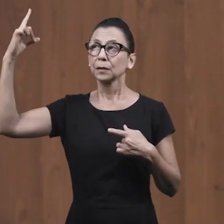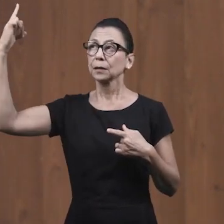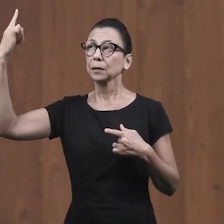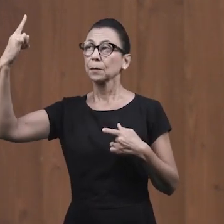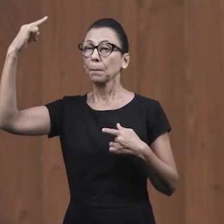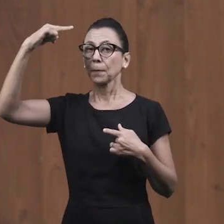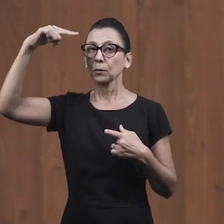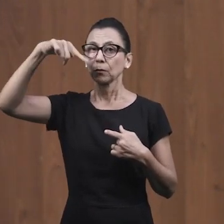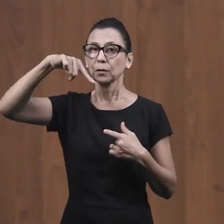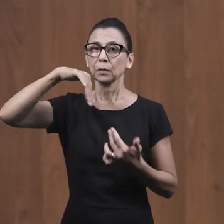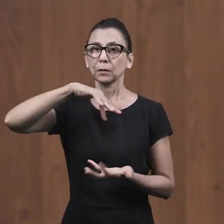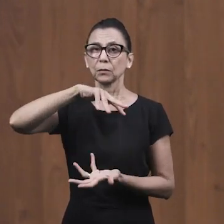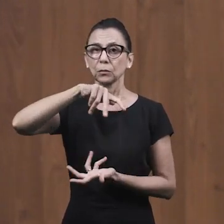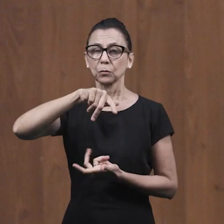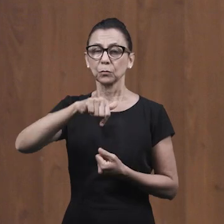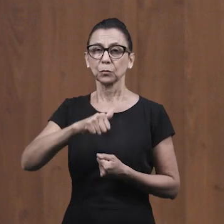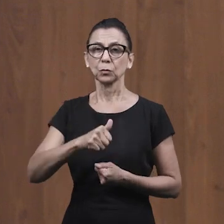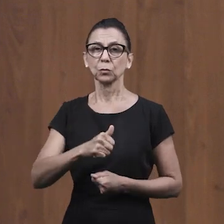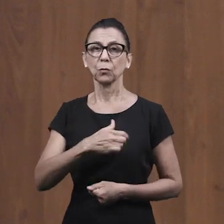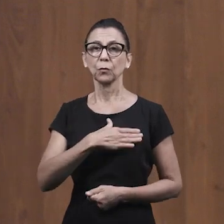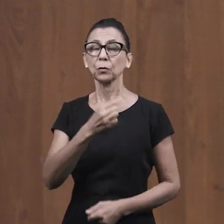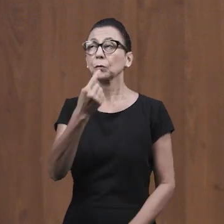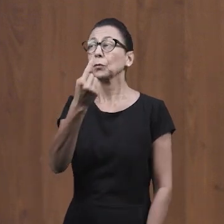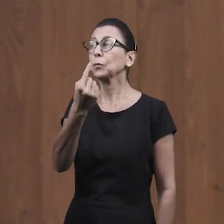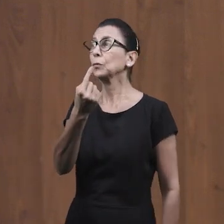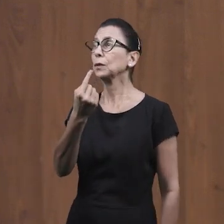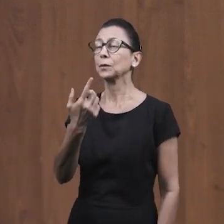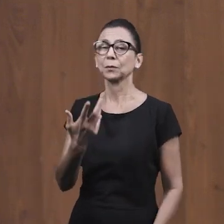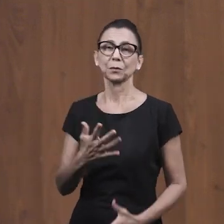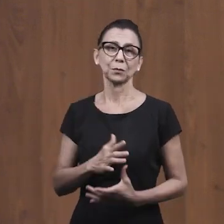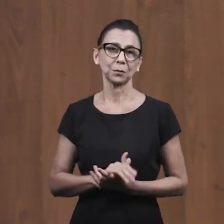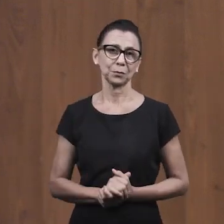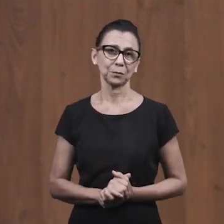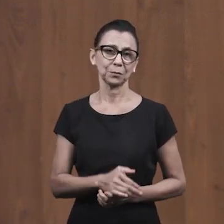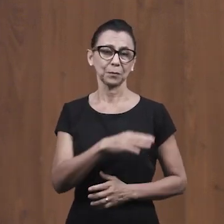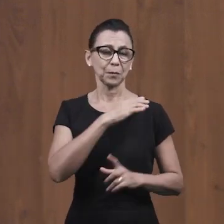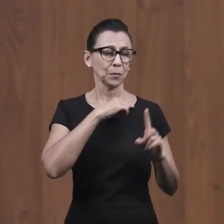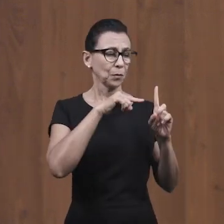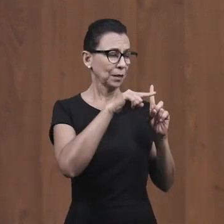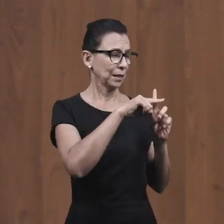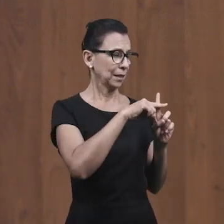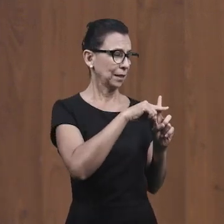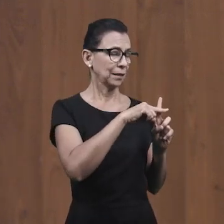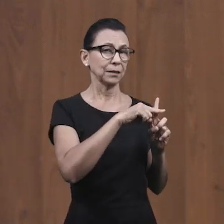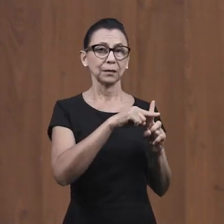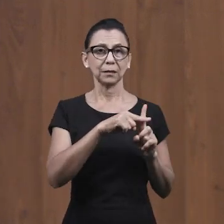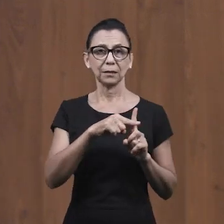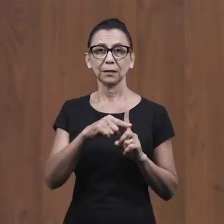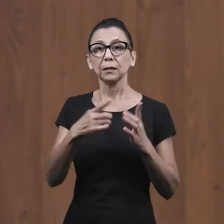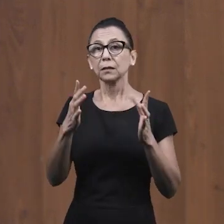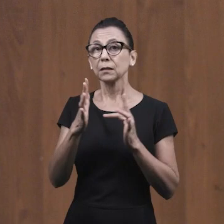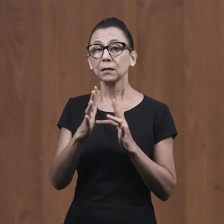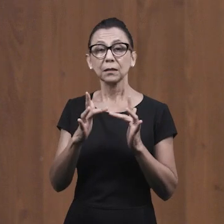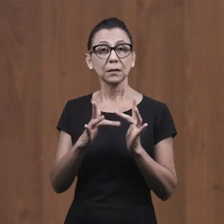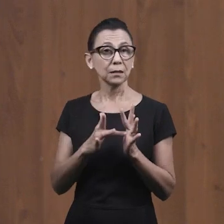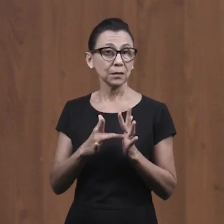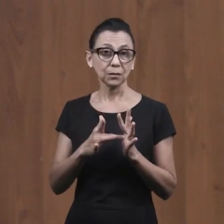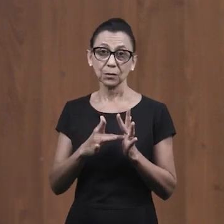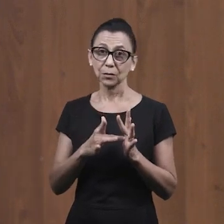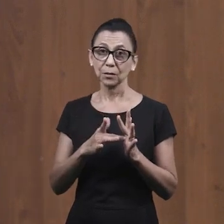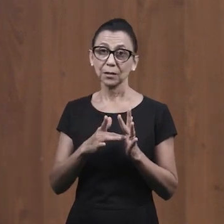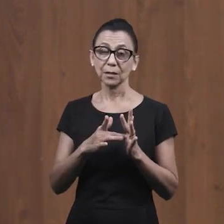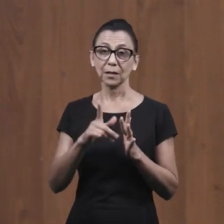éternelle. Jésus est la porte. Il est la porte pour le pardon, pour la communion, pour la vie éternelle.